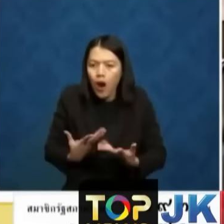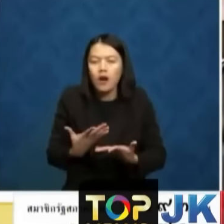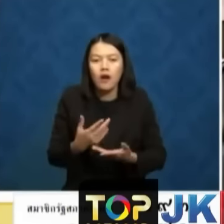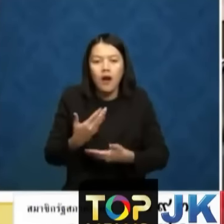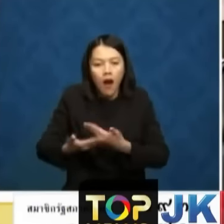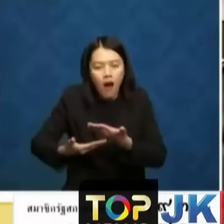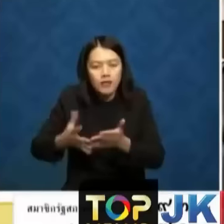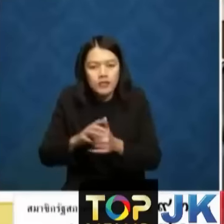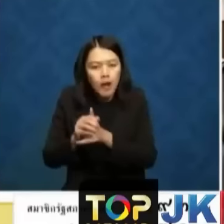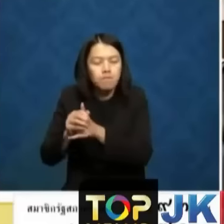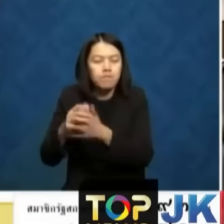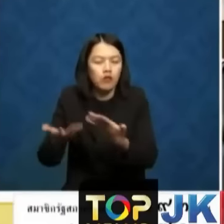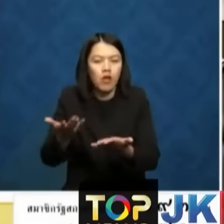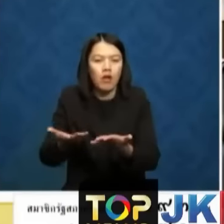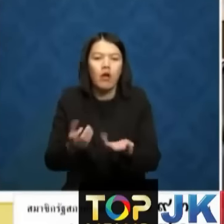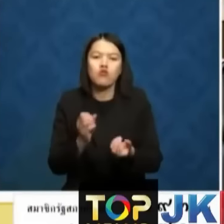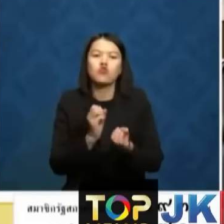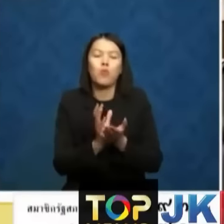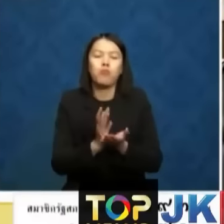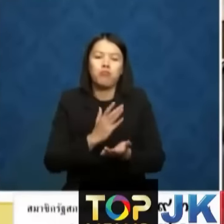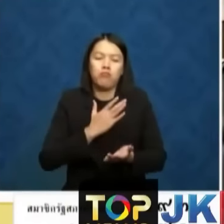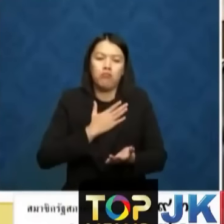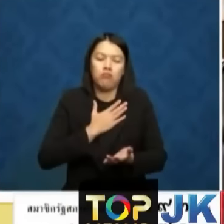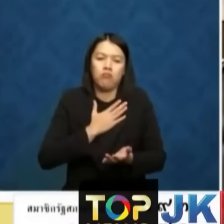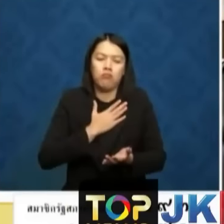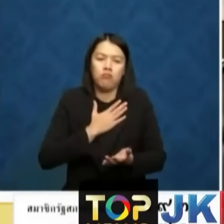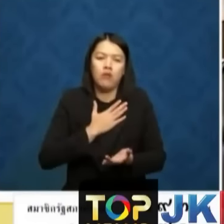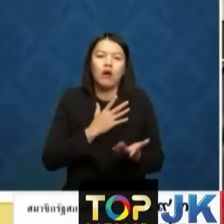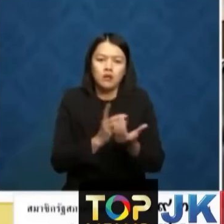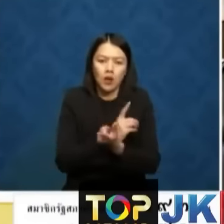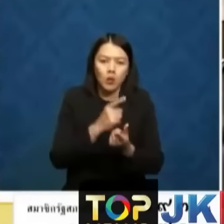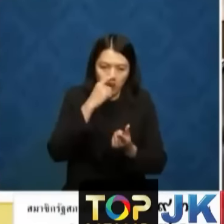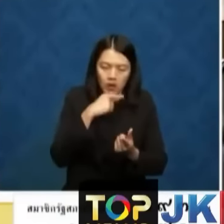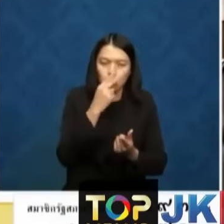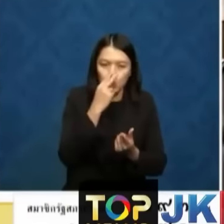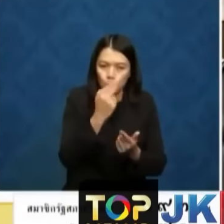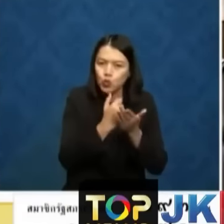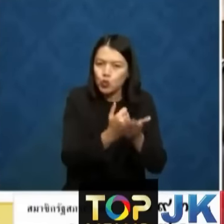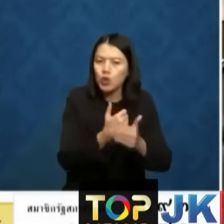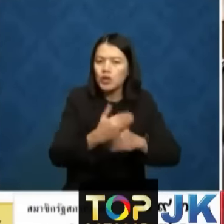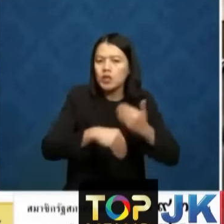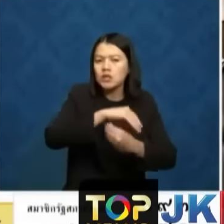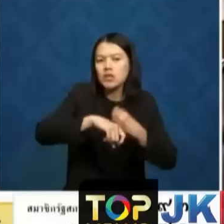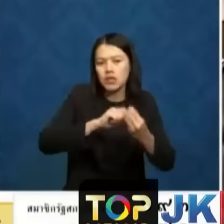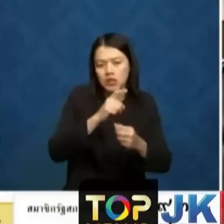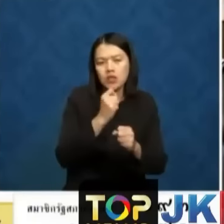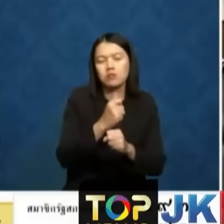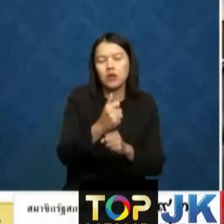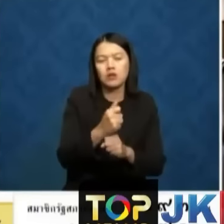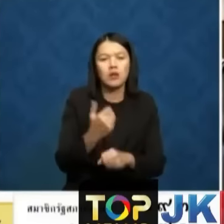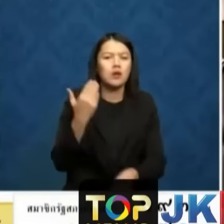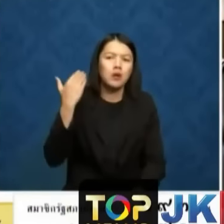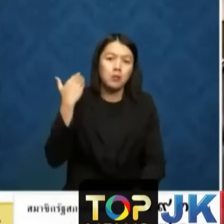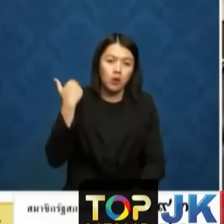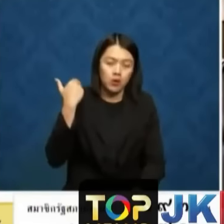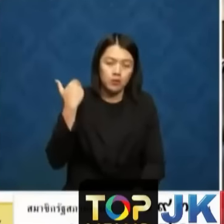ะที่คนไทยน้ำท่วมนะ ถูกต้องนะฮะแล้วก็อันนี้เราก็ไม่ได้ว่าไม่ต้องห่วงเขาเพียงแต่มันใช่ที่ไหม